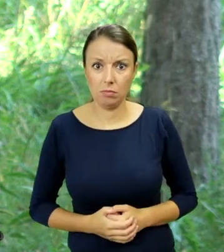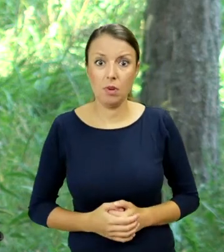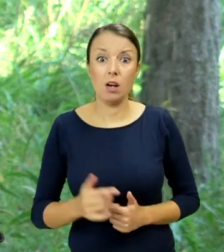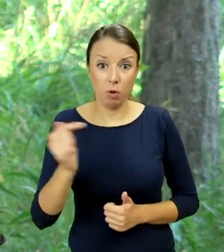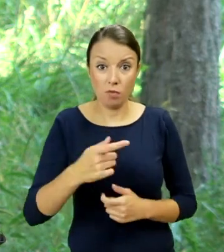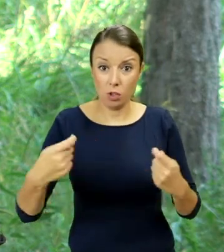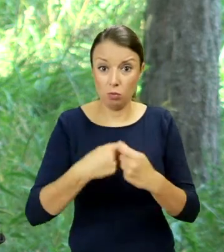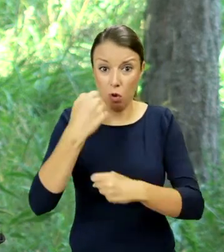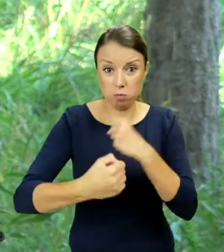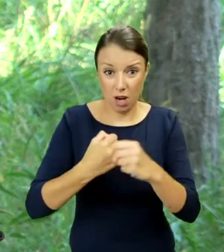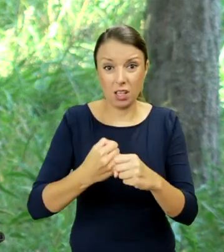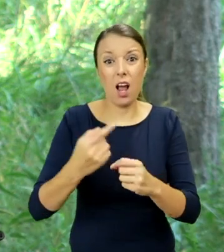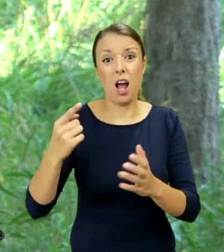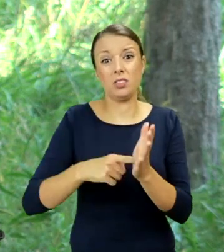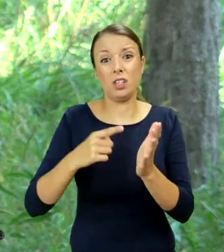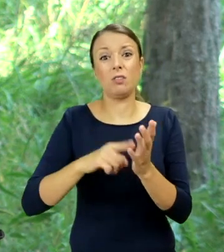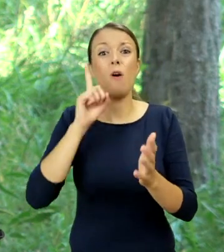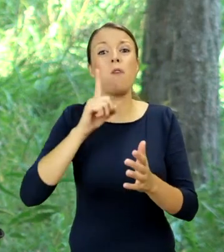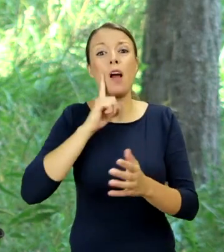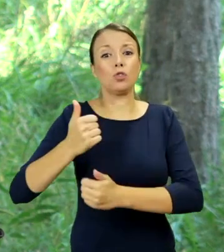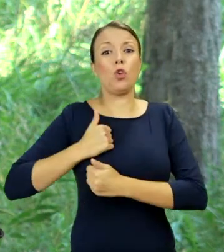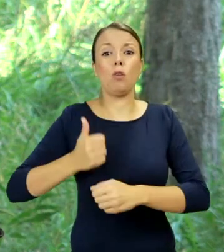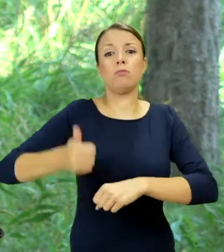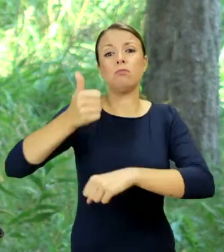współpracować. Jak to